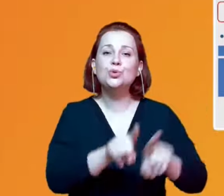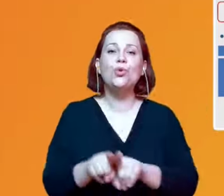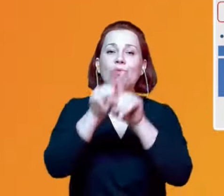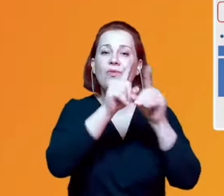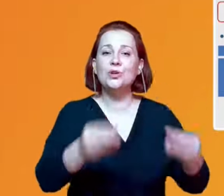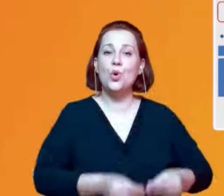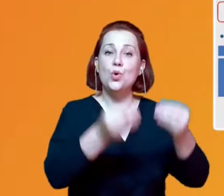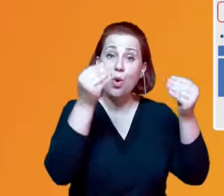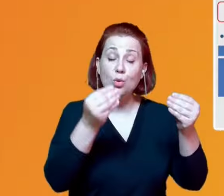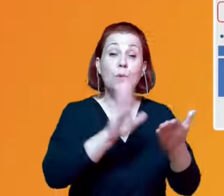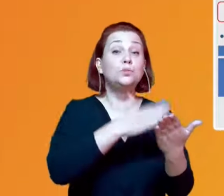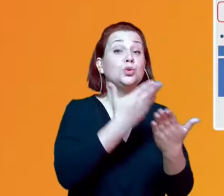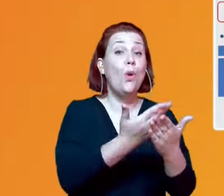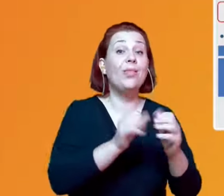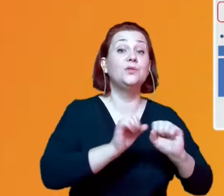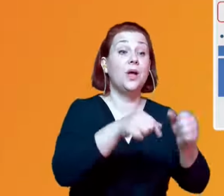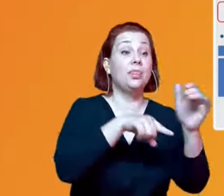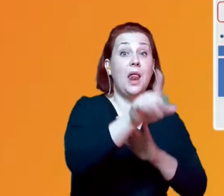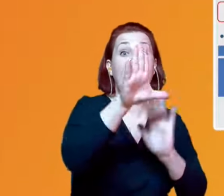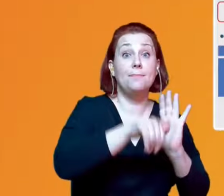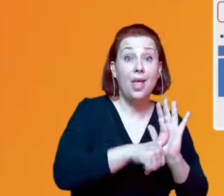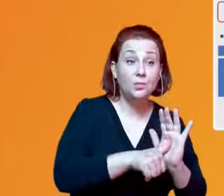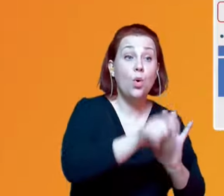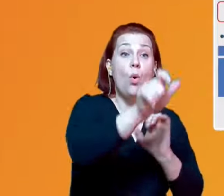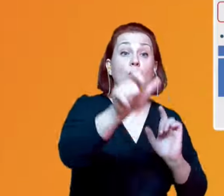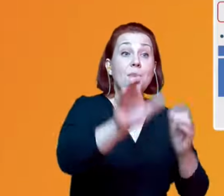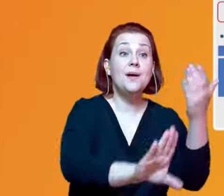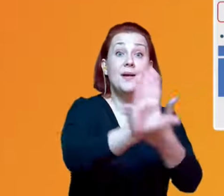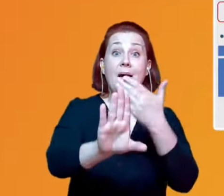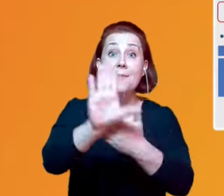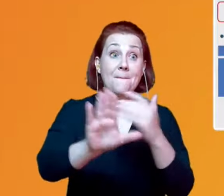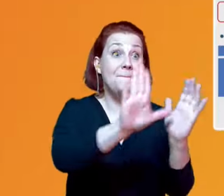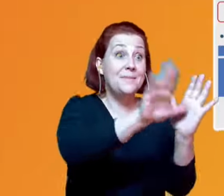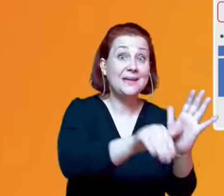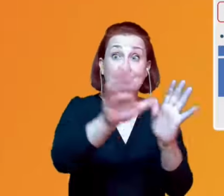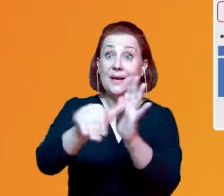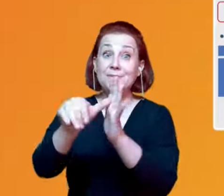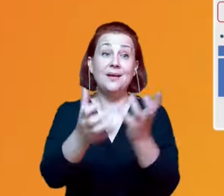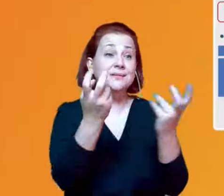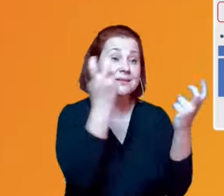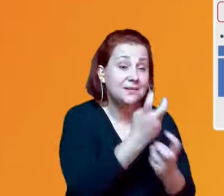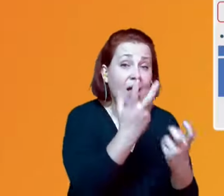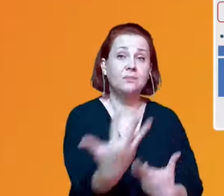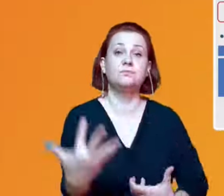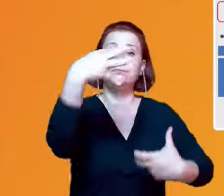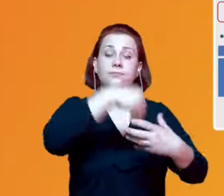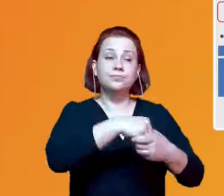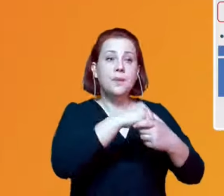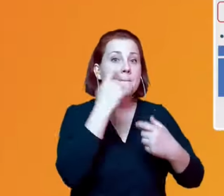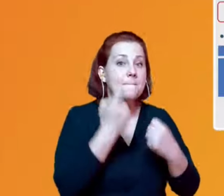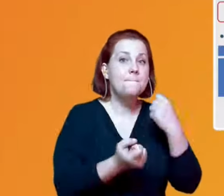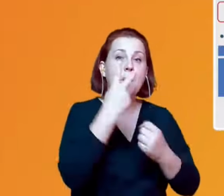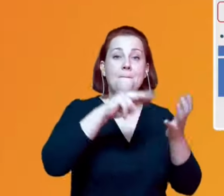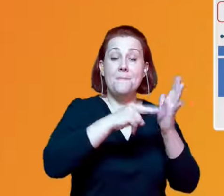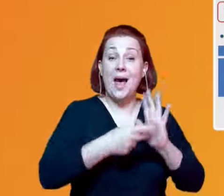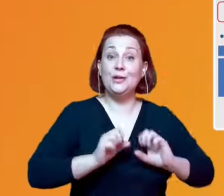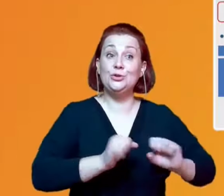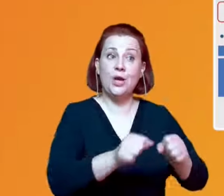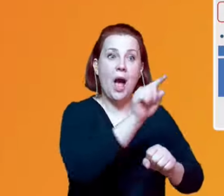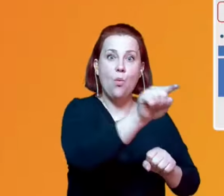dla miast, reprezentanci jednych z pierwszych miast zainteresowanych przystąpieniem do inicjatywy planu działań